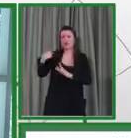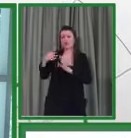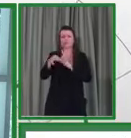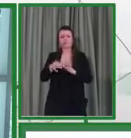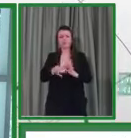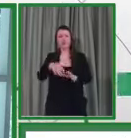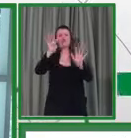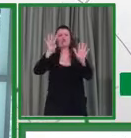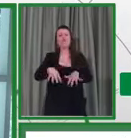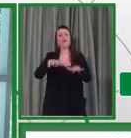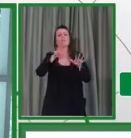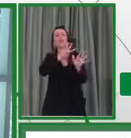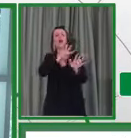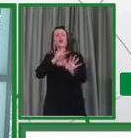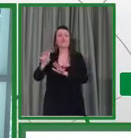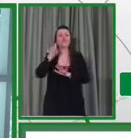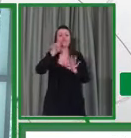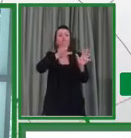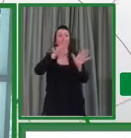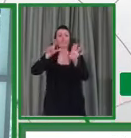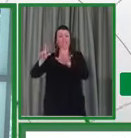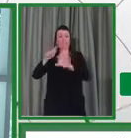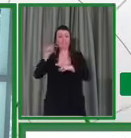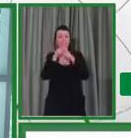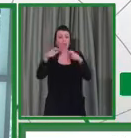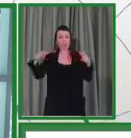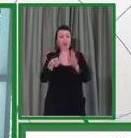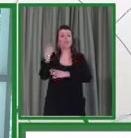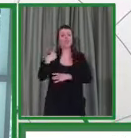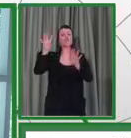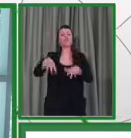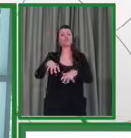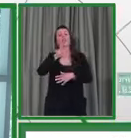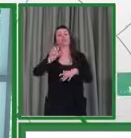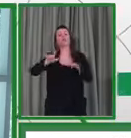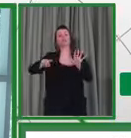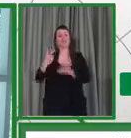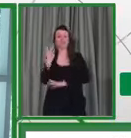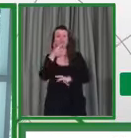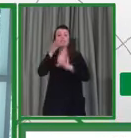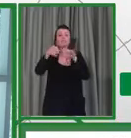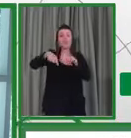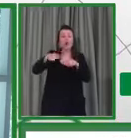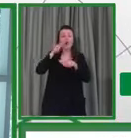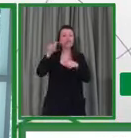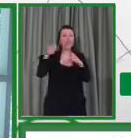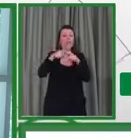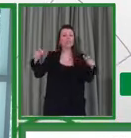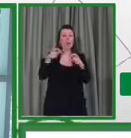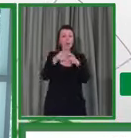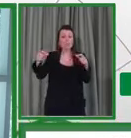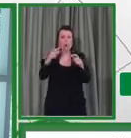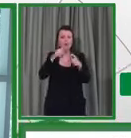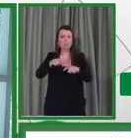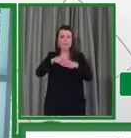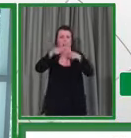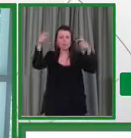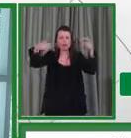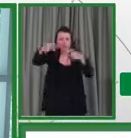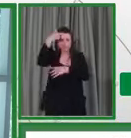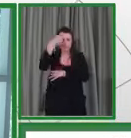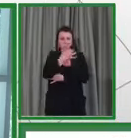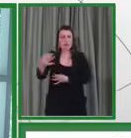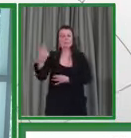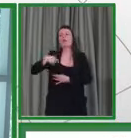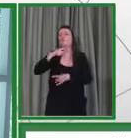1977 ieri era 9370 duri quindi più tamponi perché come sapete i tamponi sta facendo al personale